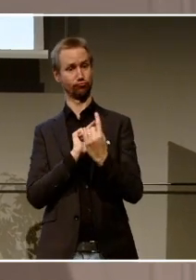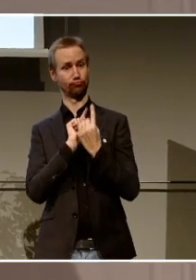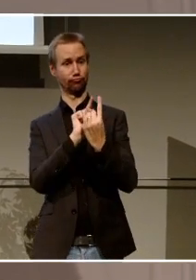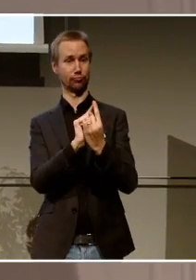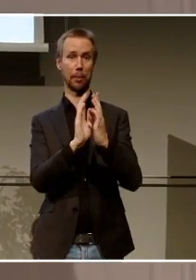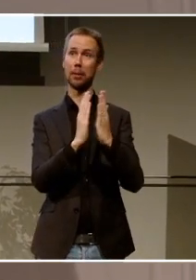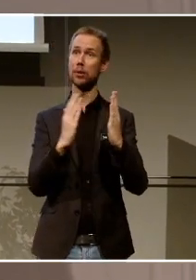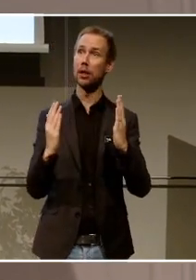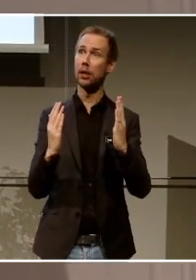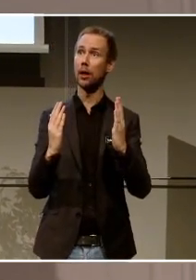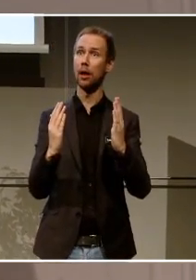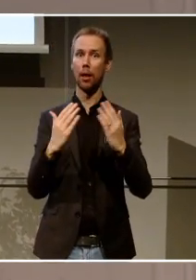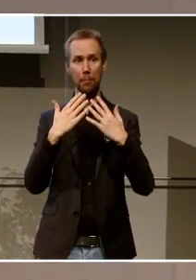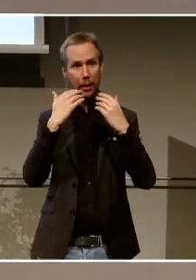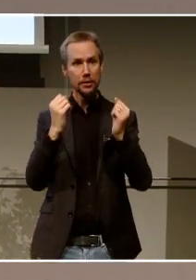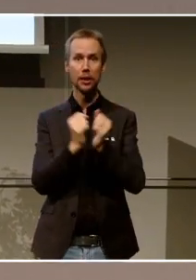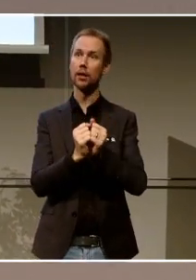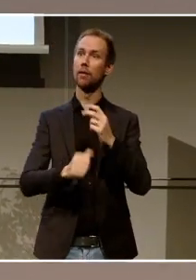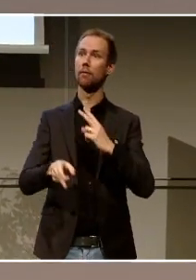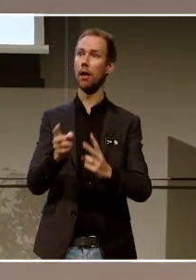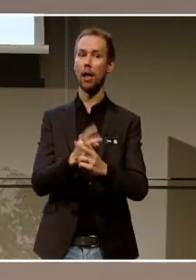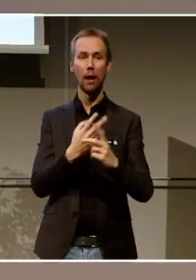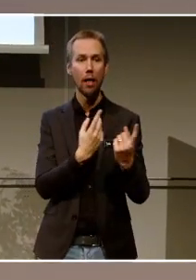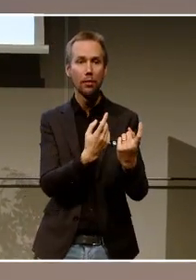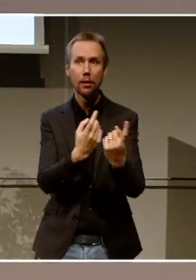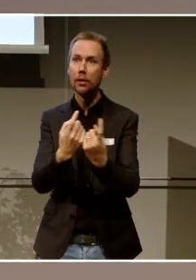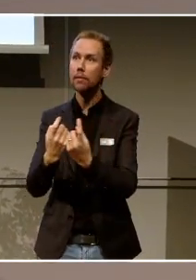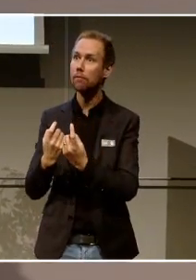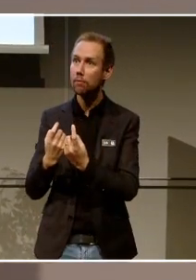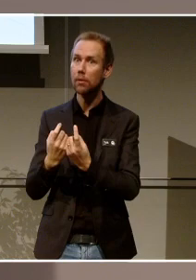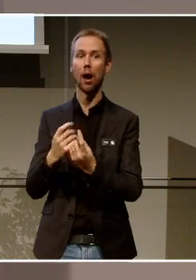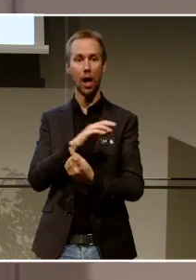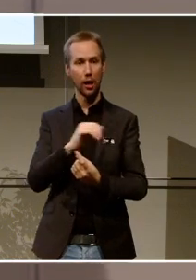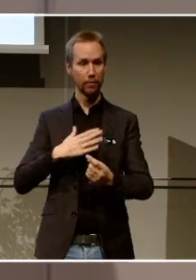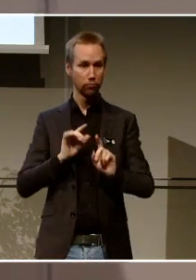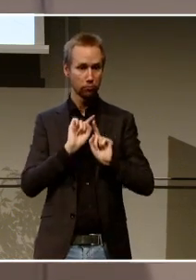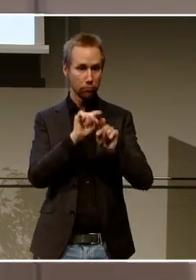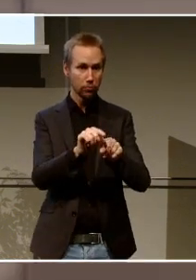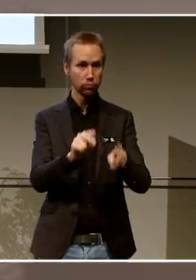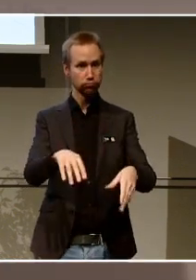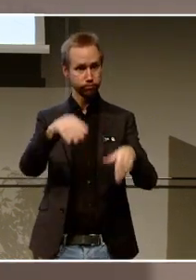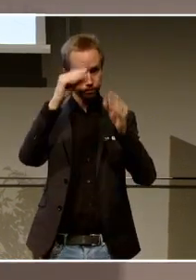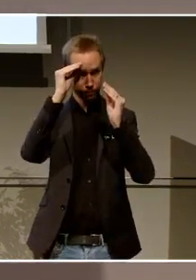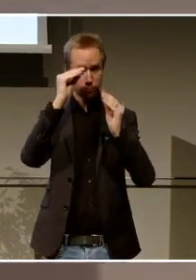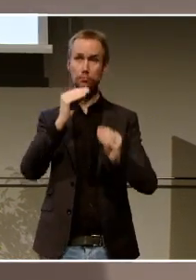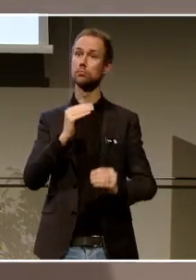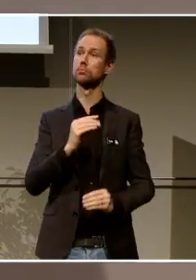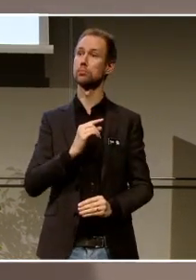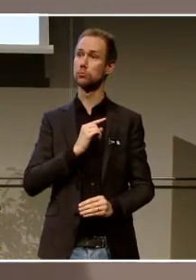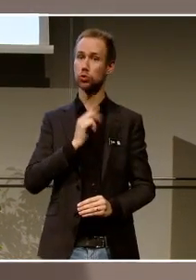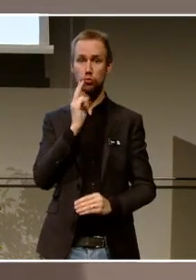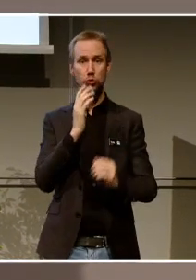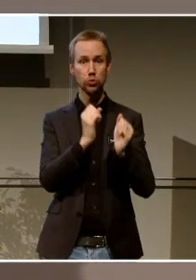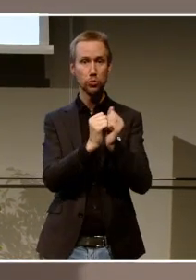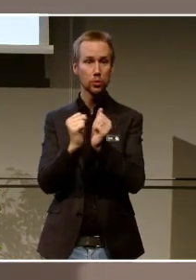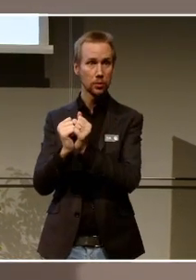som skulle kunna göra det mer attraktivt och lära många människor nya saker. Här gäller det alltså att tänka efter att när har